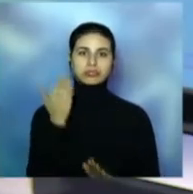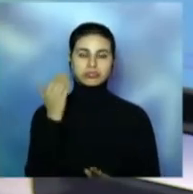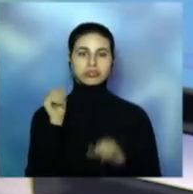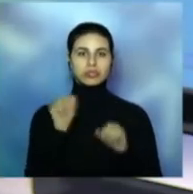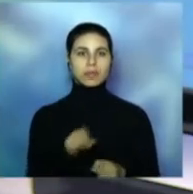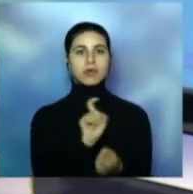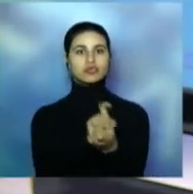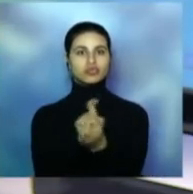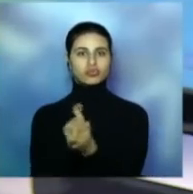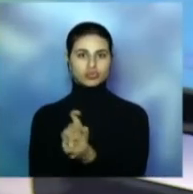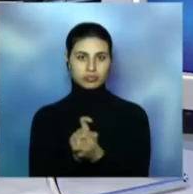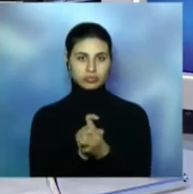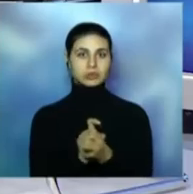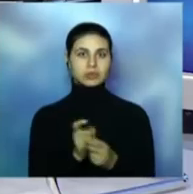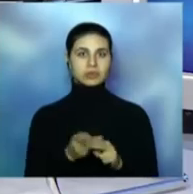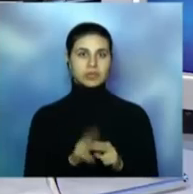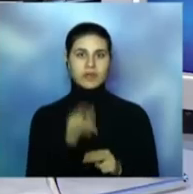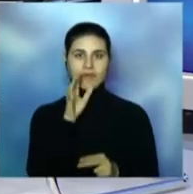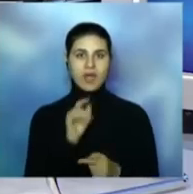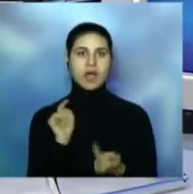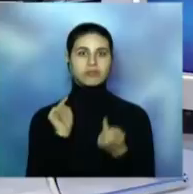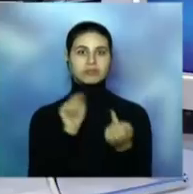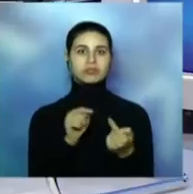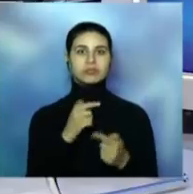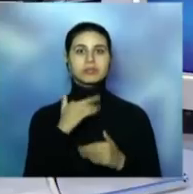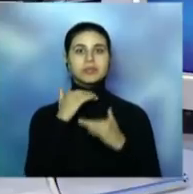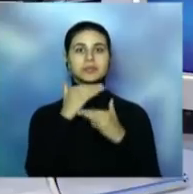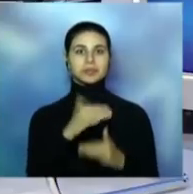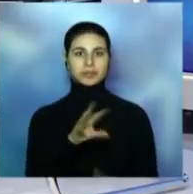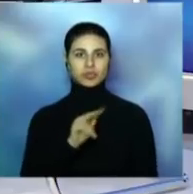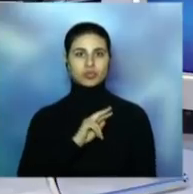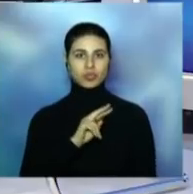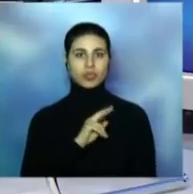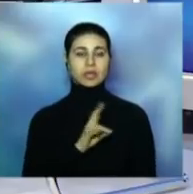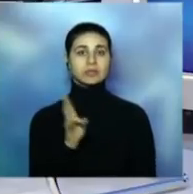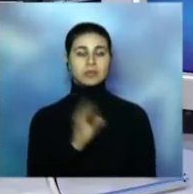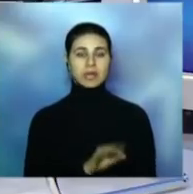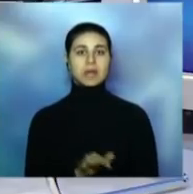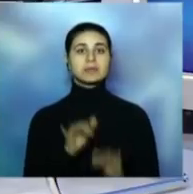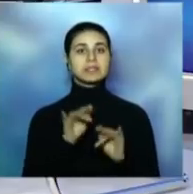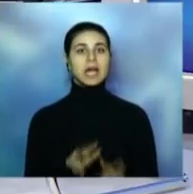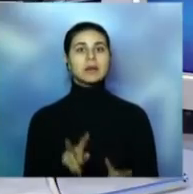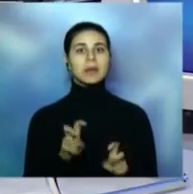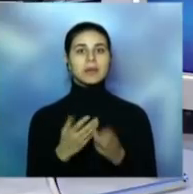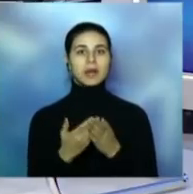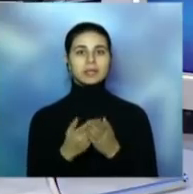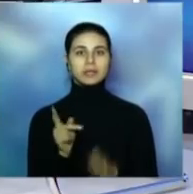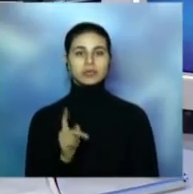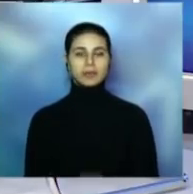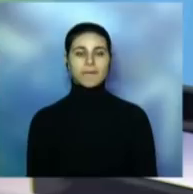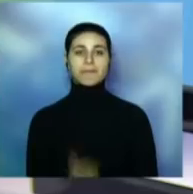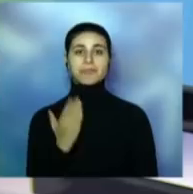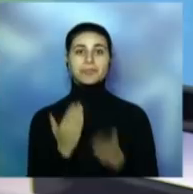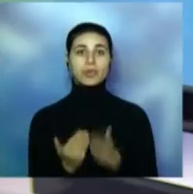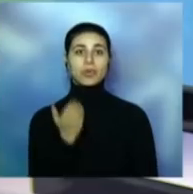ავტორიტეტებს. ჯანყდებიან რეალურად. ჯანყდებიან, რაც არის განვითარების ნორმა, მაგრამ საქმე აქ რაში არის, რომ თუ კი